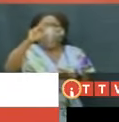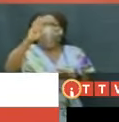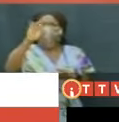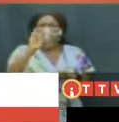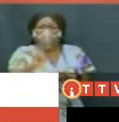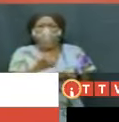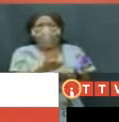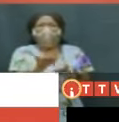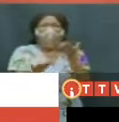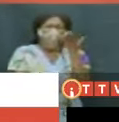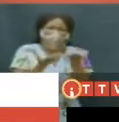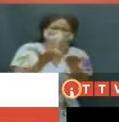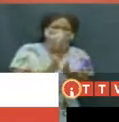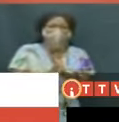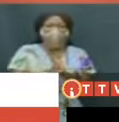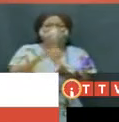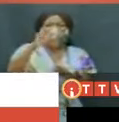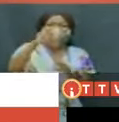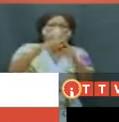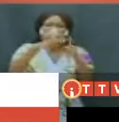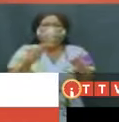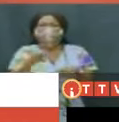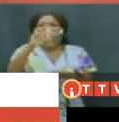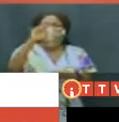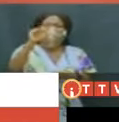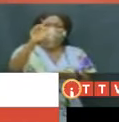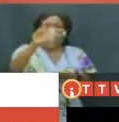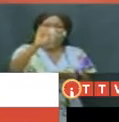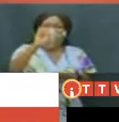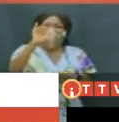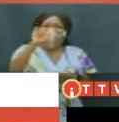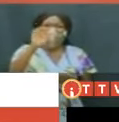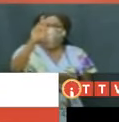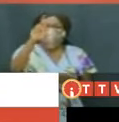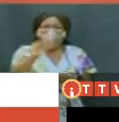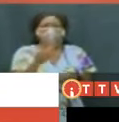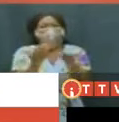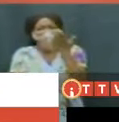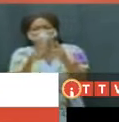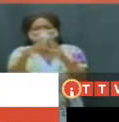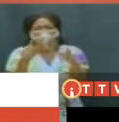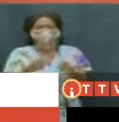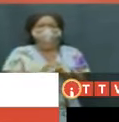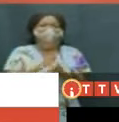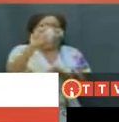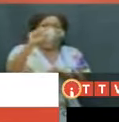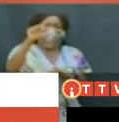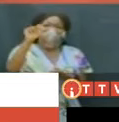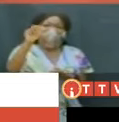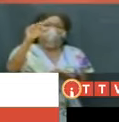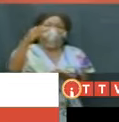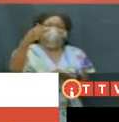ku kwa analiera uko akalandira amene munthu amene ali kwa nanthoka akalandira amene palibenso kuti